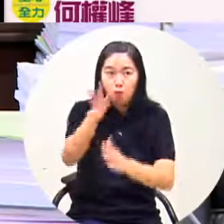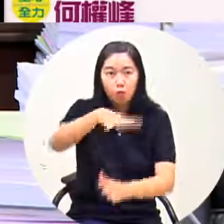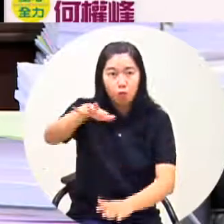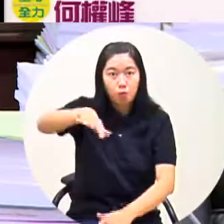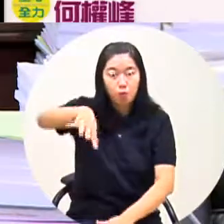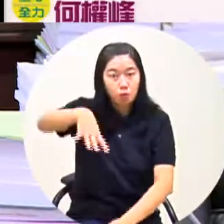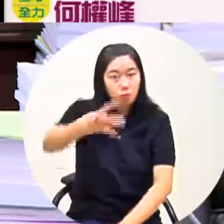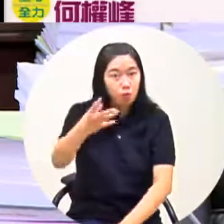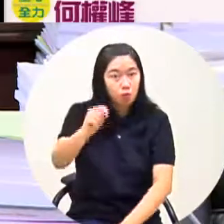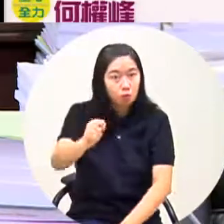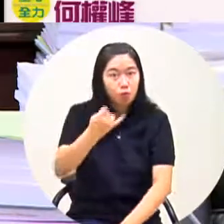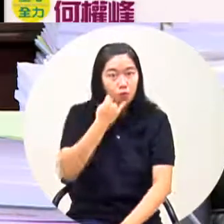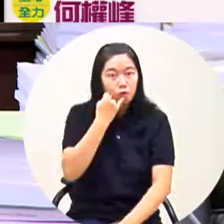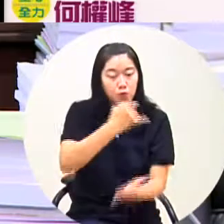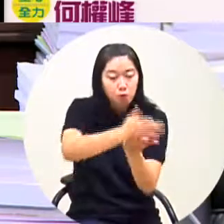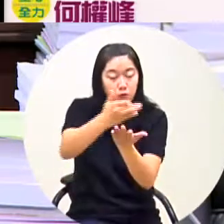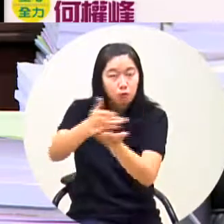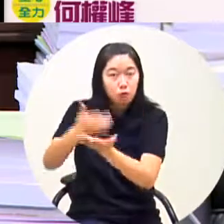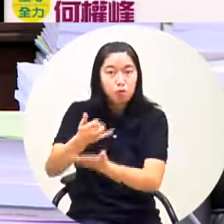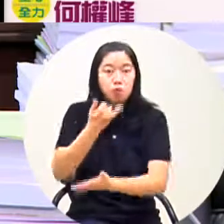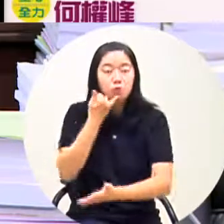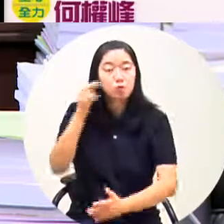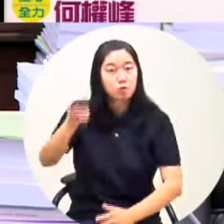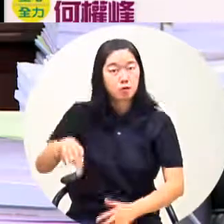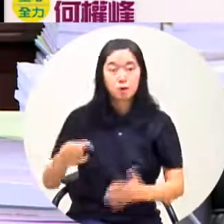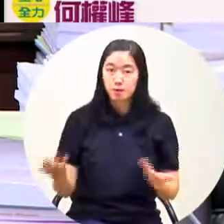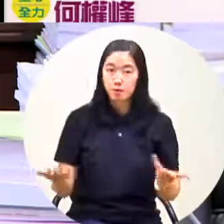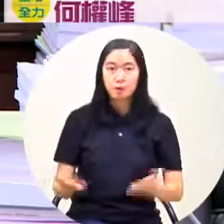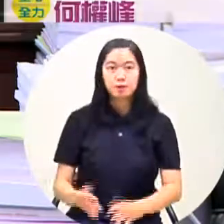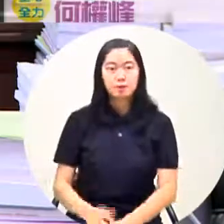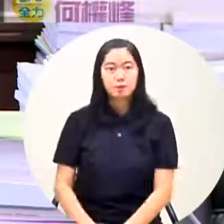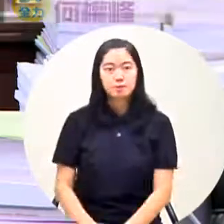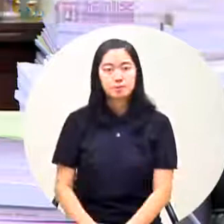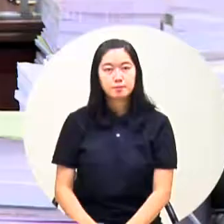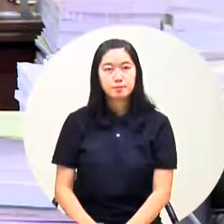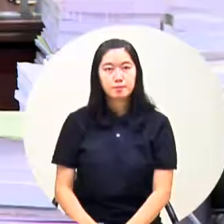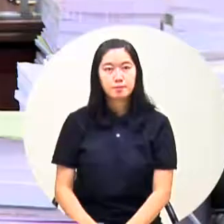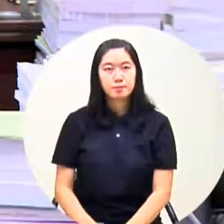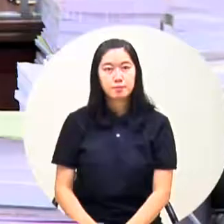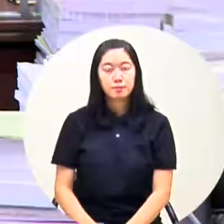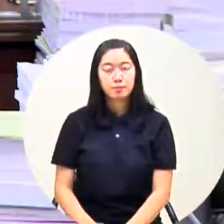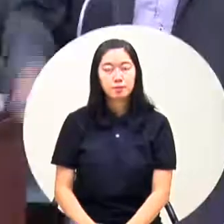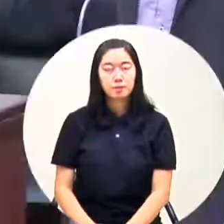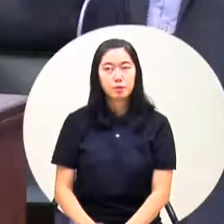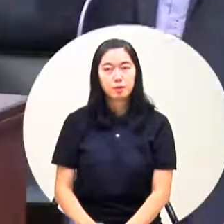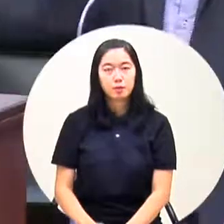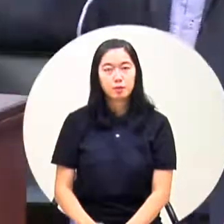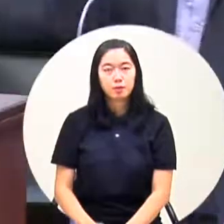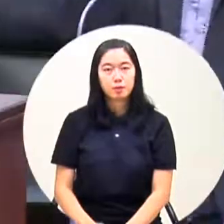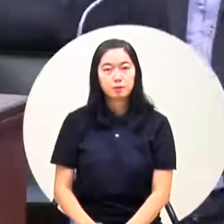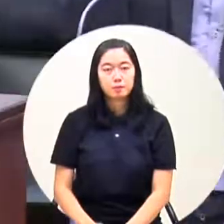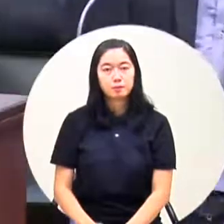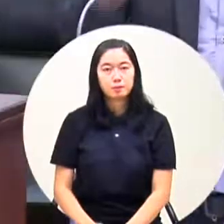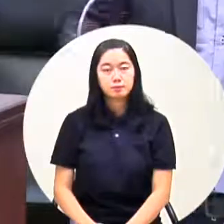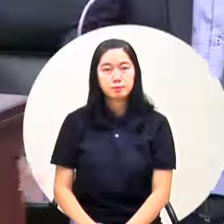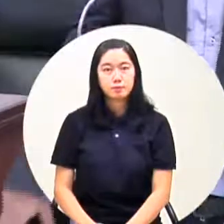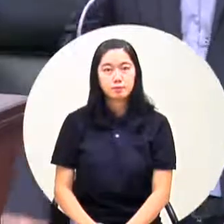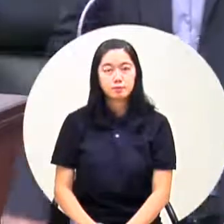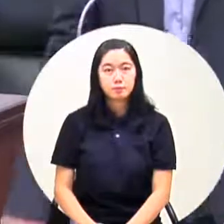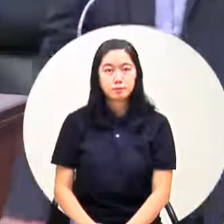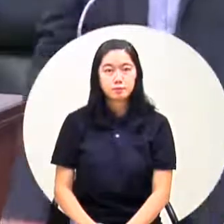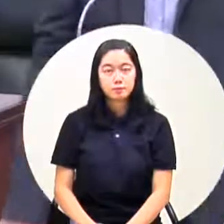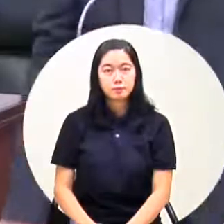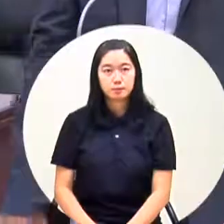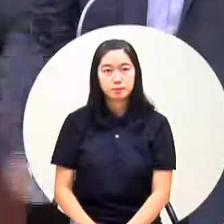后来解决全台湾这样子的垃圾问题？是不是请局长说明？ 请蔡局长回答。 好，谢谢主席，谢